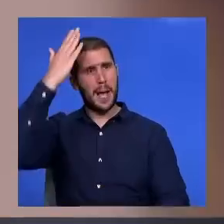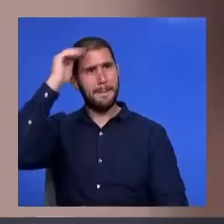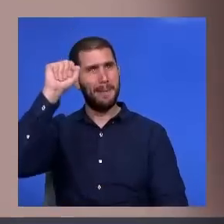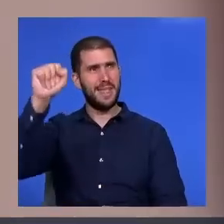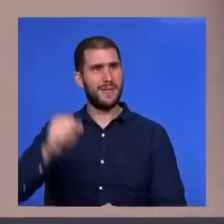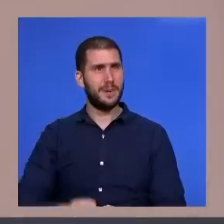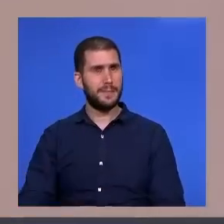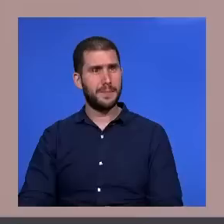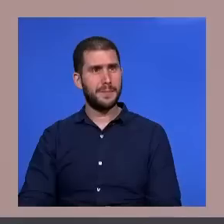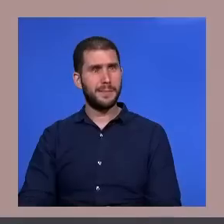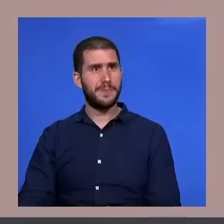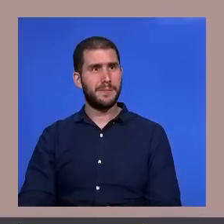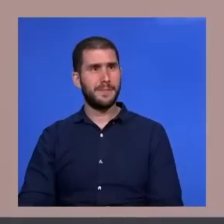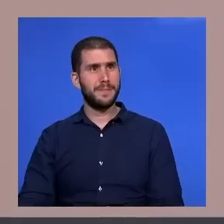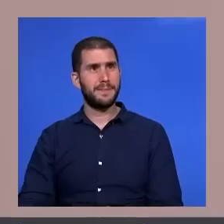גביר.